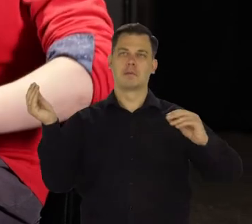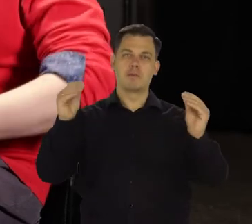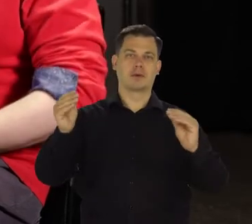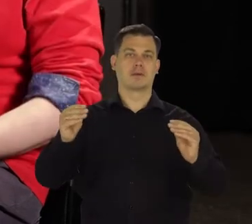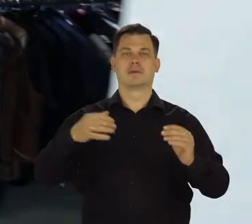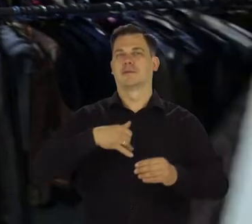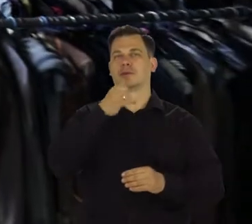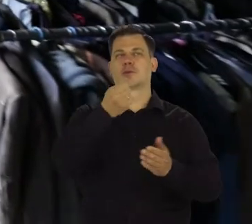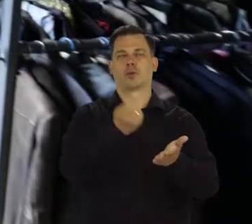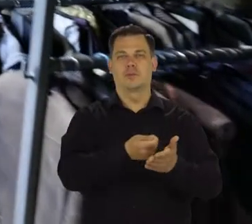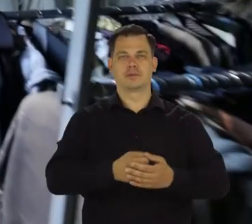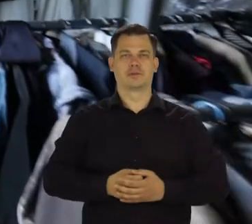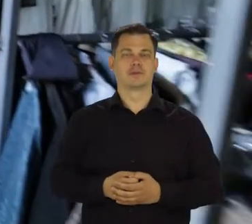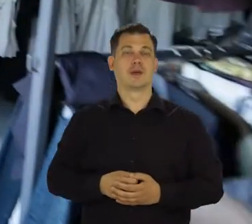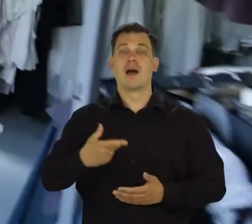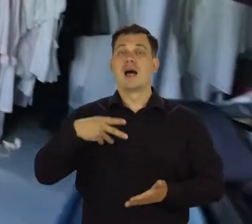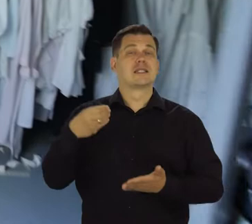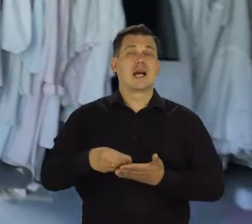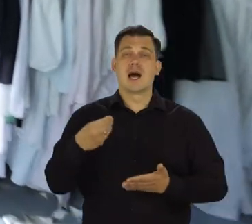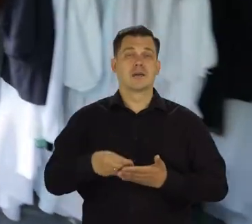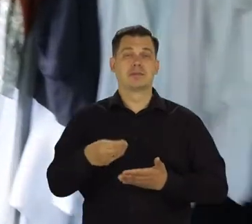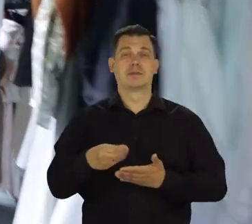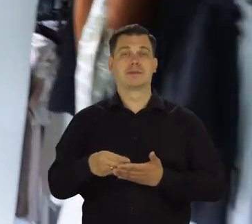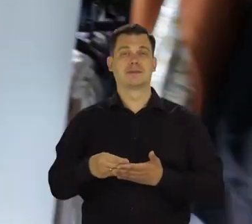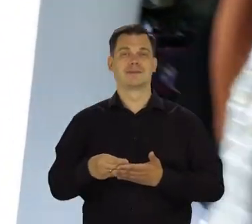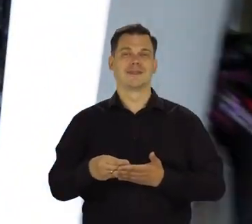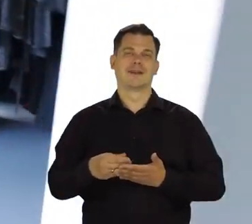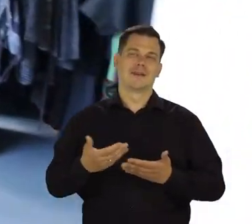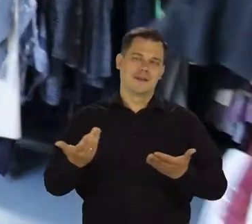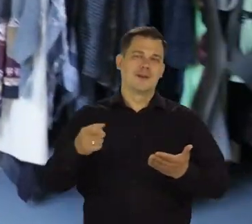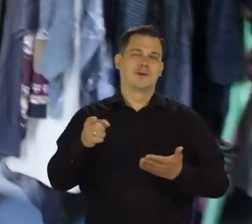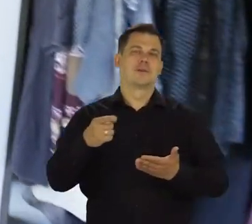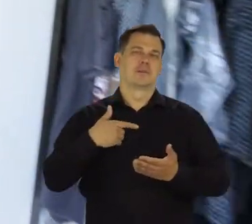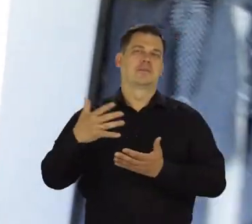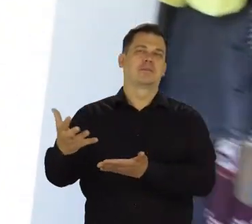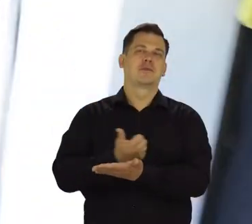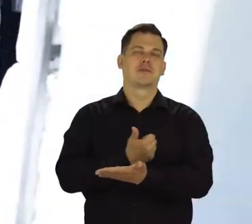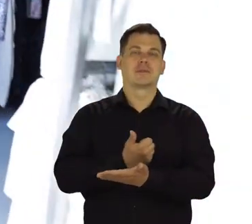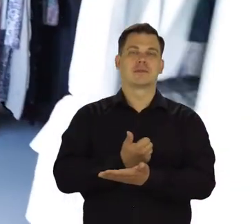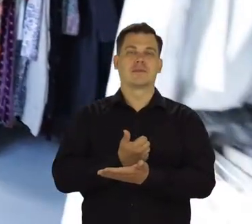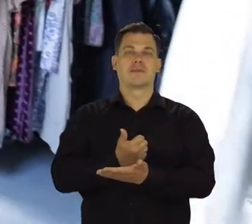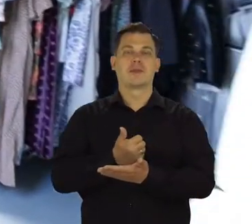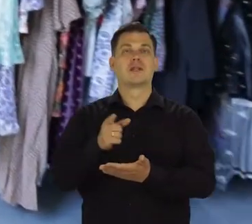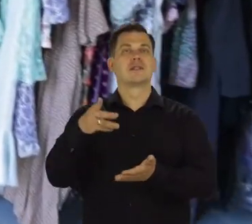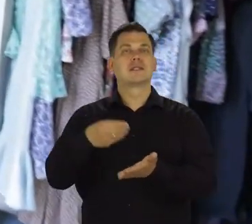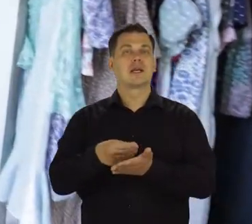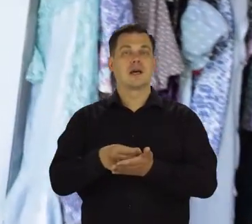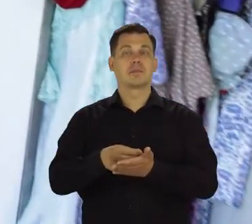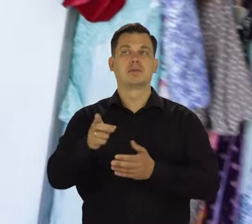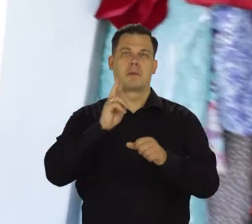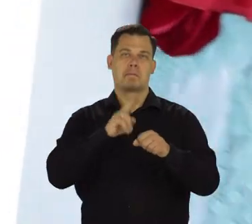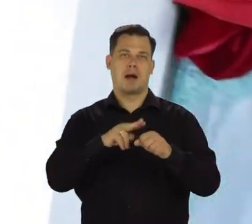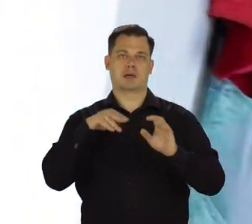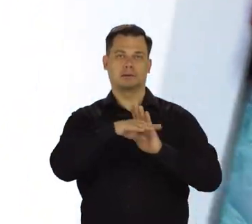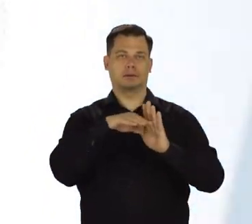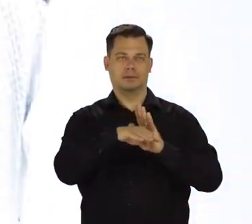rekwizyty, których nie można kupić. Naszym skarbem, z którego czasem właśnie czerpiemy. Naszym skarbem na czarną godzinę